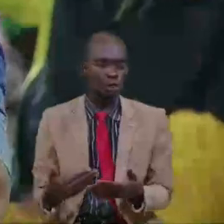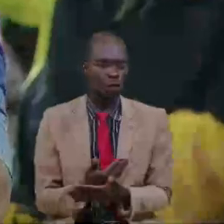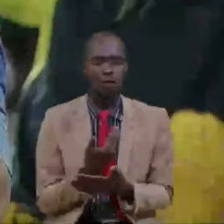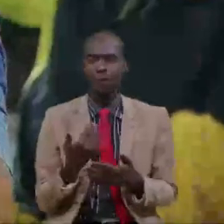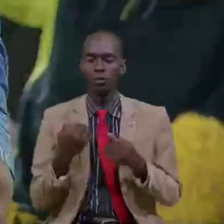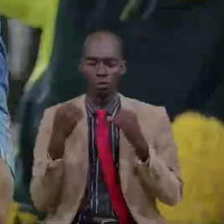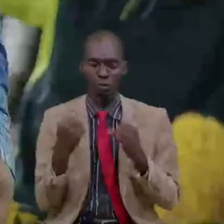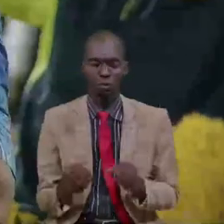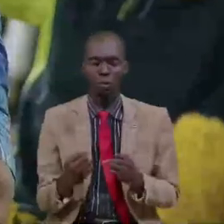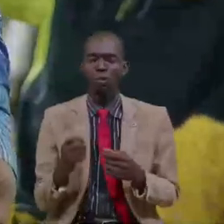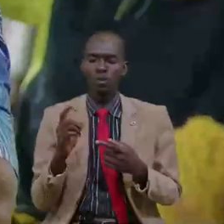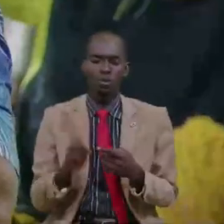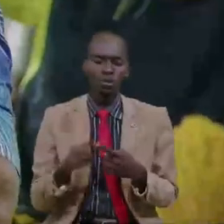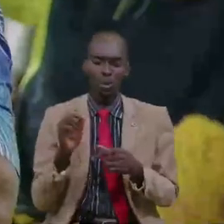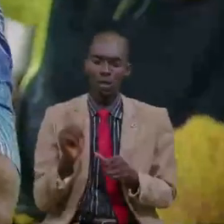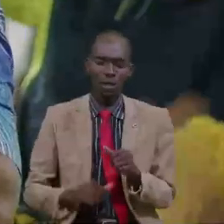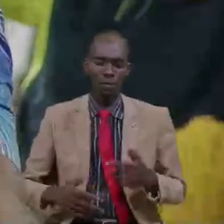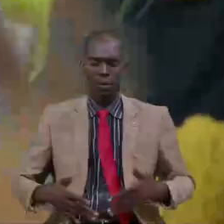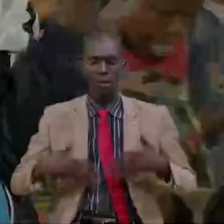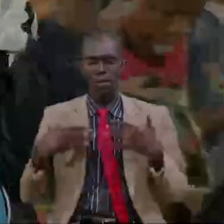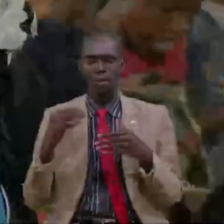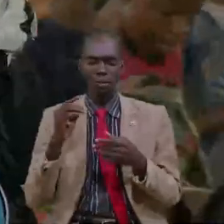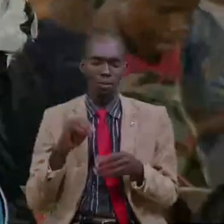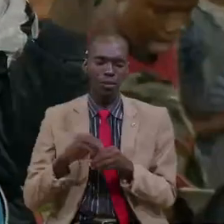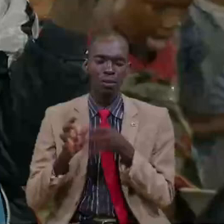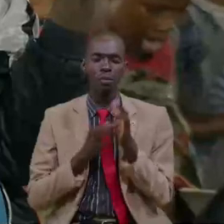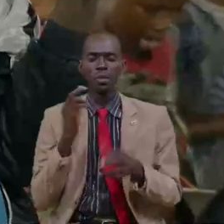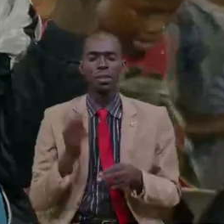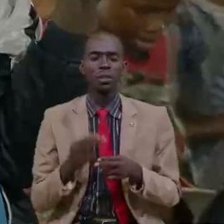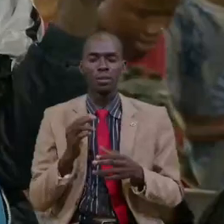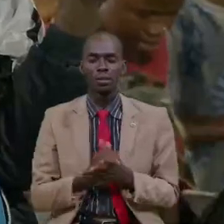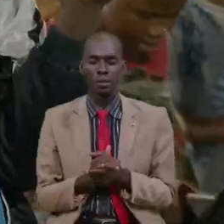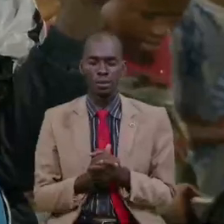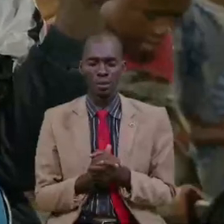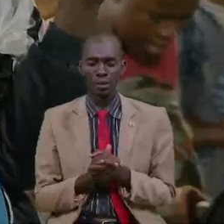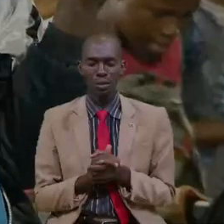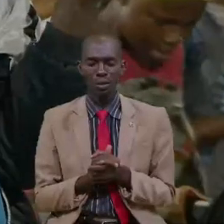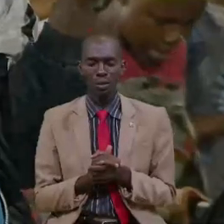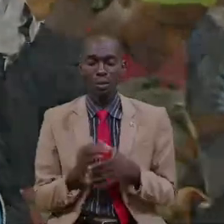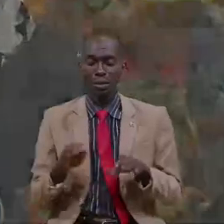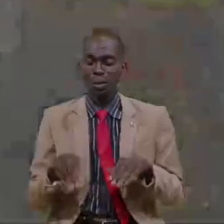une nouvelle justice à chaque vie, au nom de Jésus.